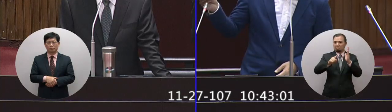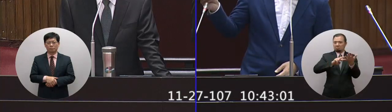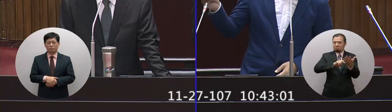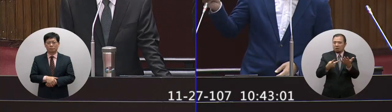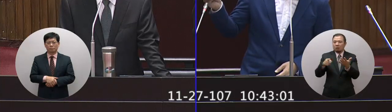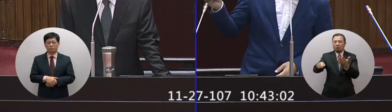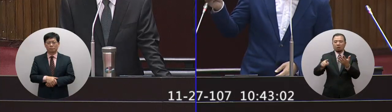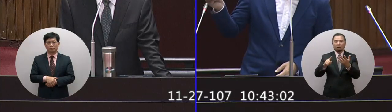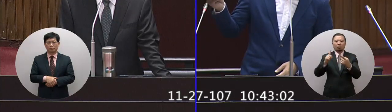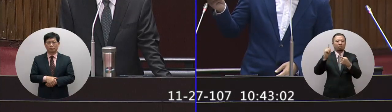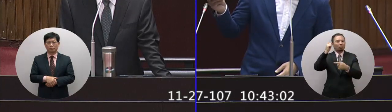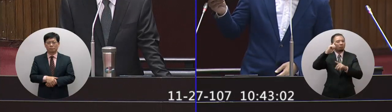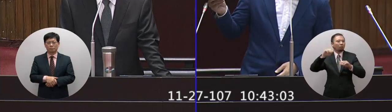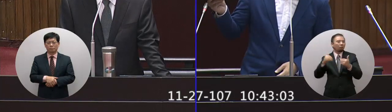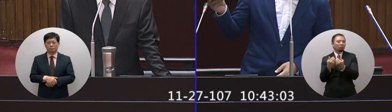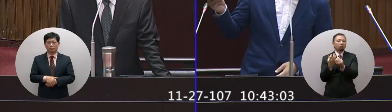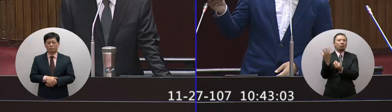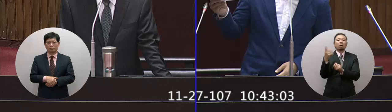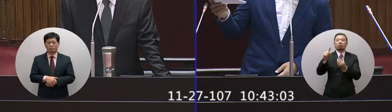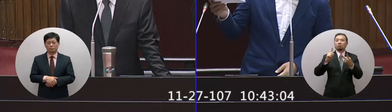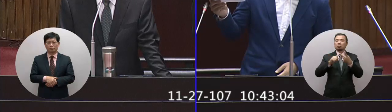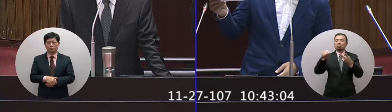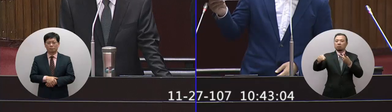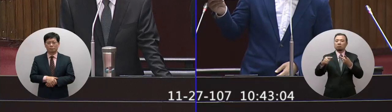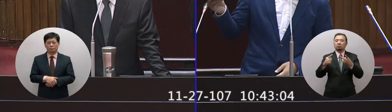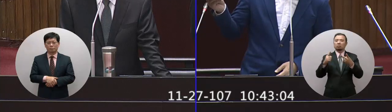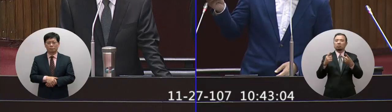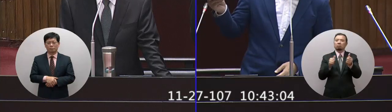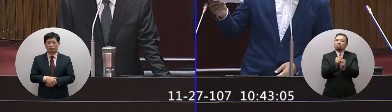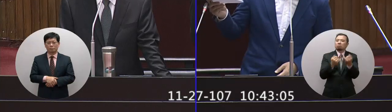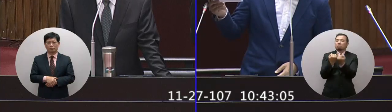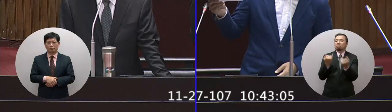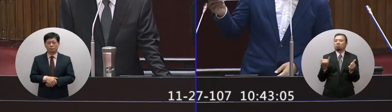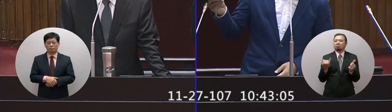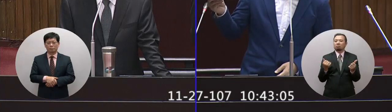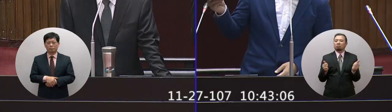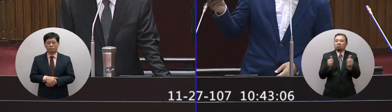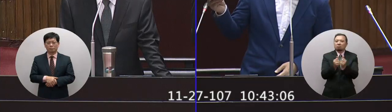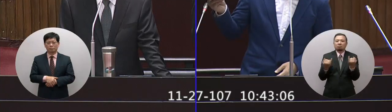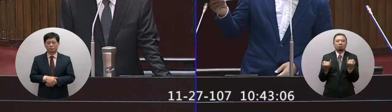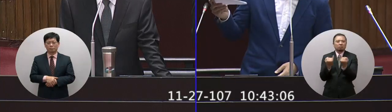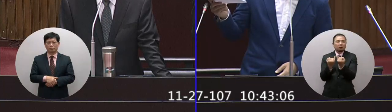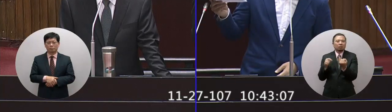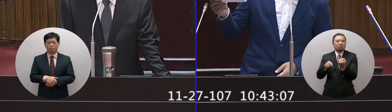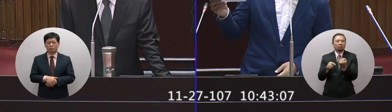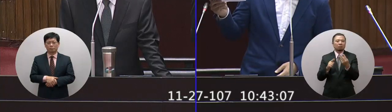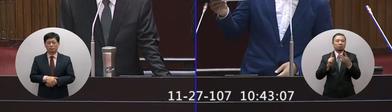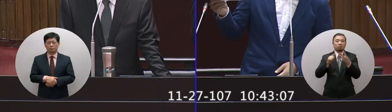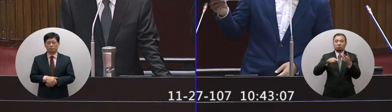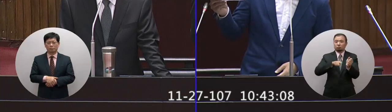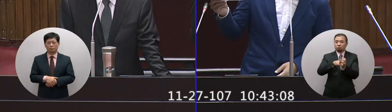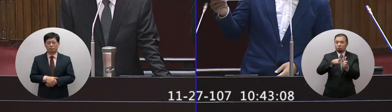同婚、平权被否决，专法，请问